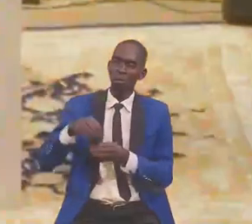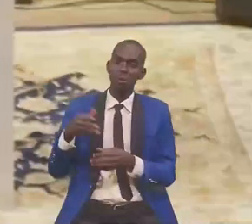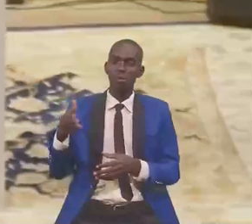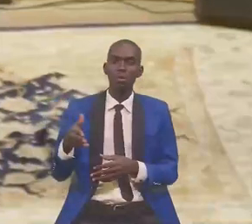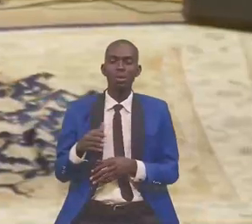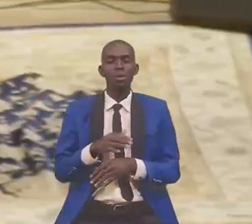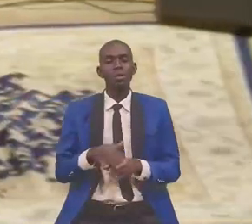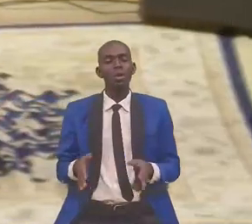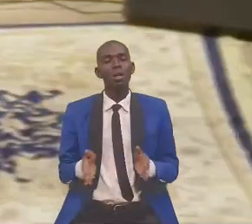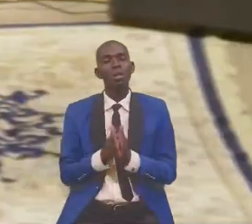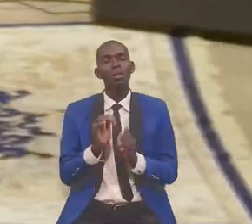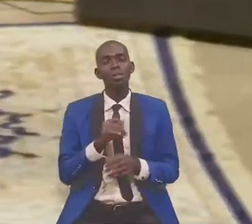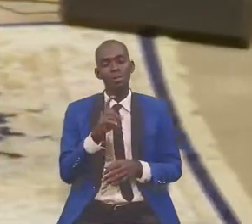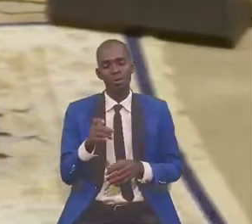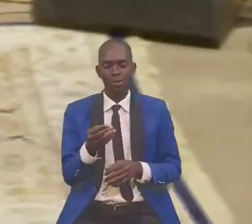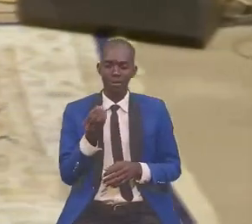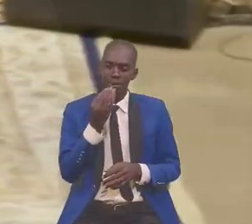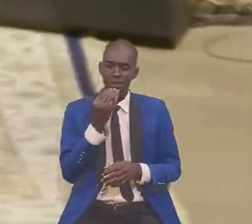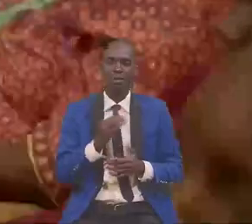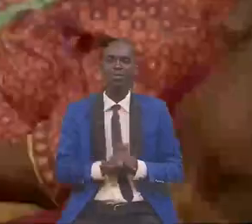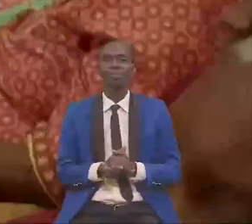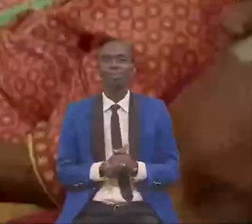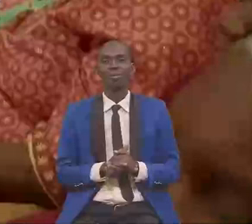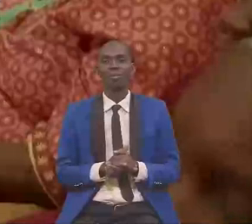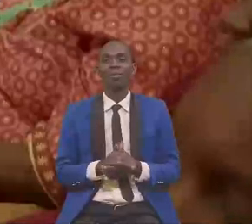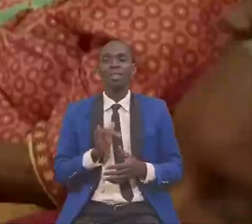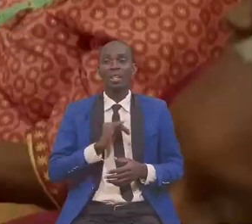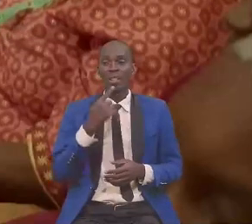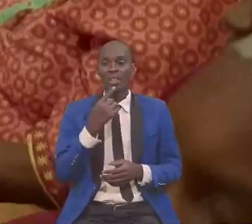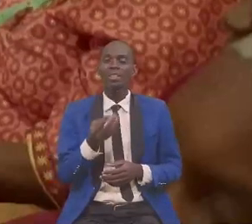Mange. J'ai dit, mange.